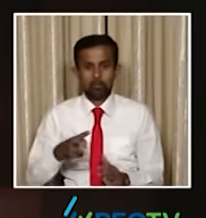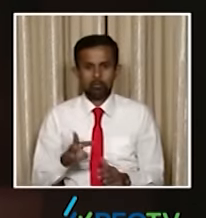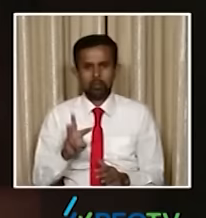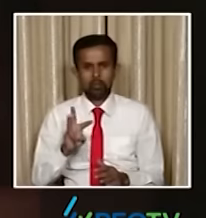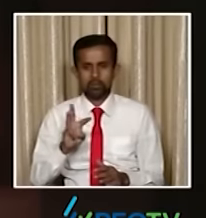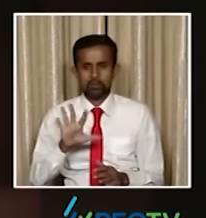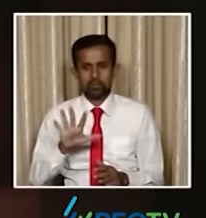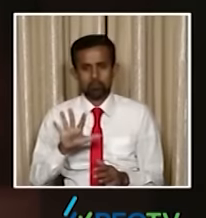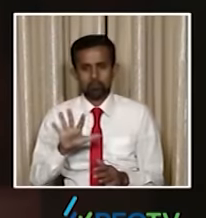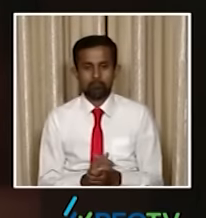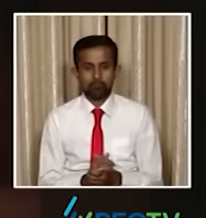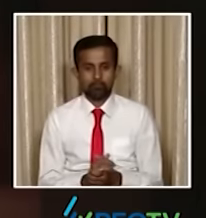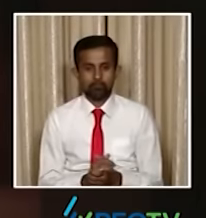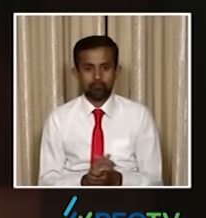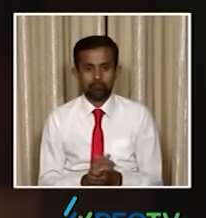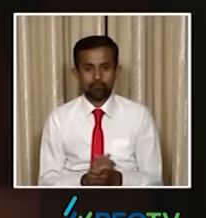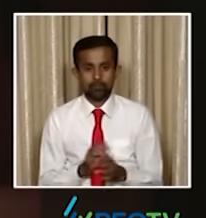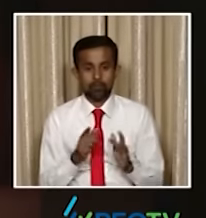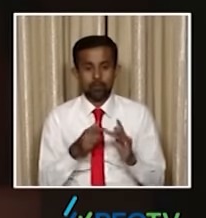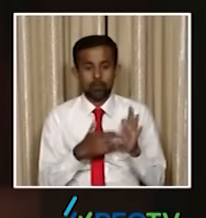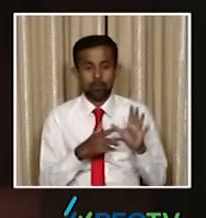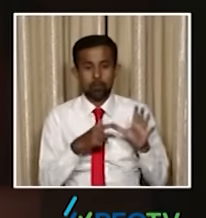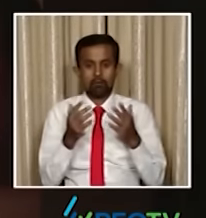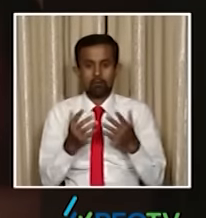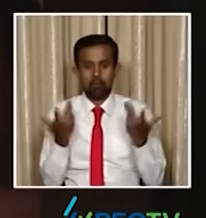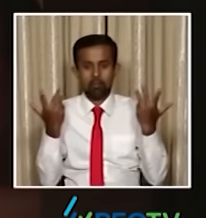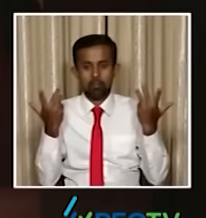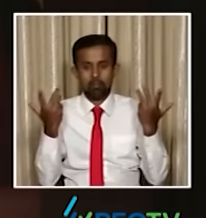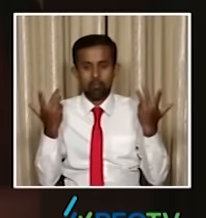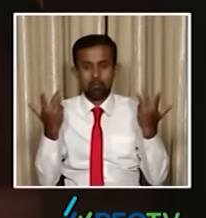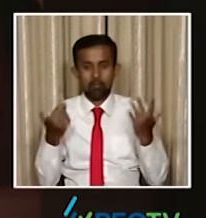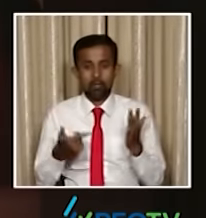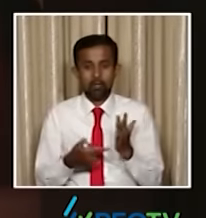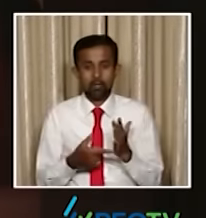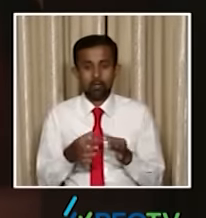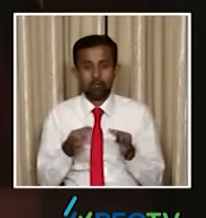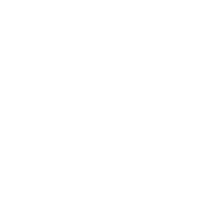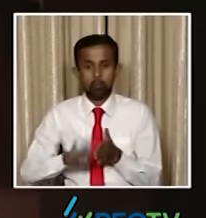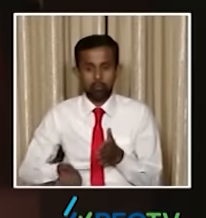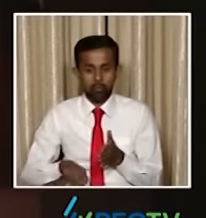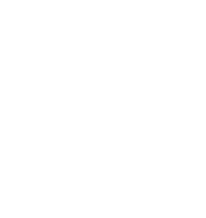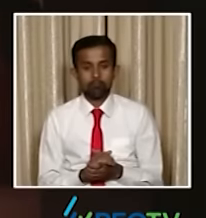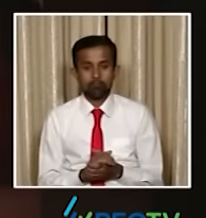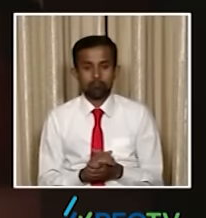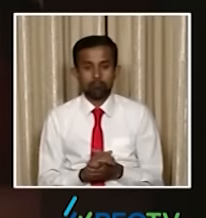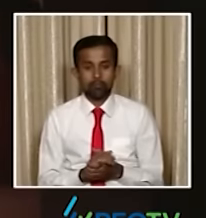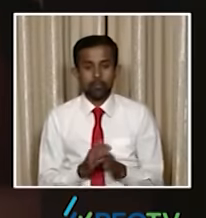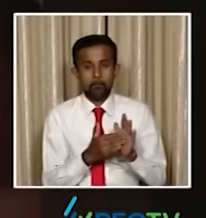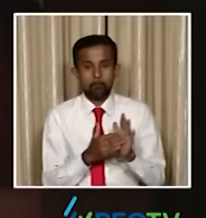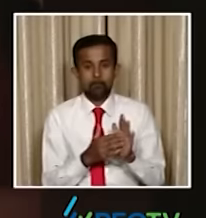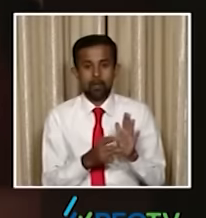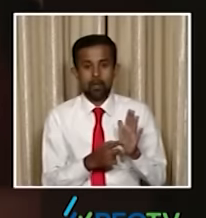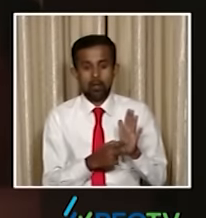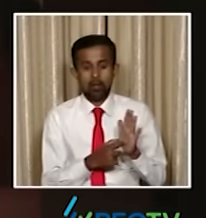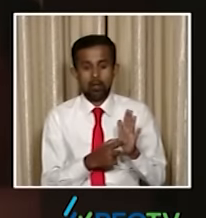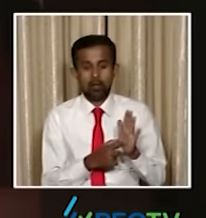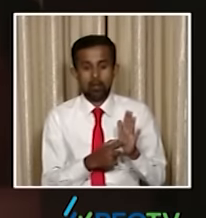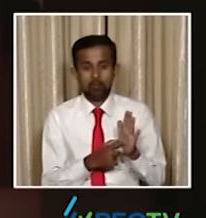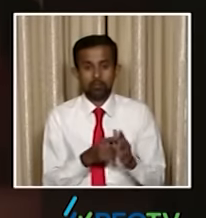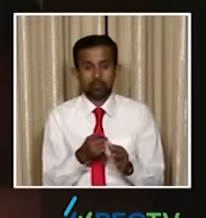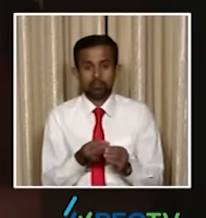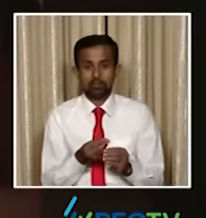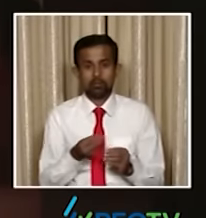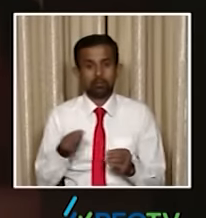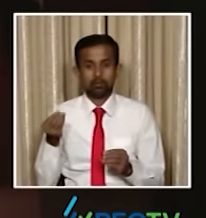335කට තමයි බිඩ් කරලා තිබෙන්නේ. ඉමැජින් එන්ටර්ටේන්මන්ට් එකේ මේ ටෙන්ඩර් එක අවෝඩ් කරලා තියෙනවා අර මිලියන් ලාස් එන්ටර්ටේන්මන්ට්